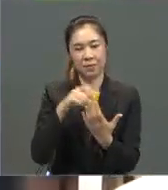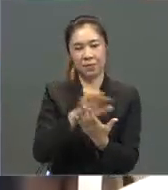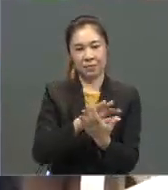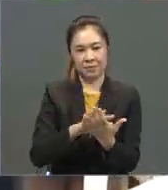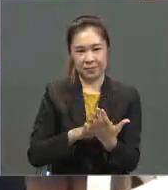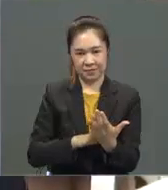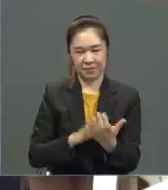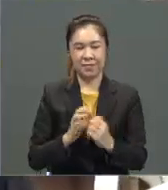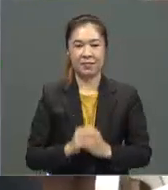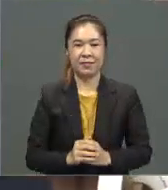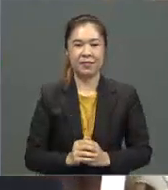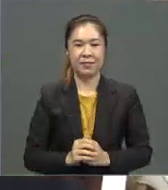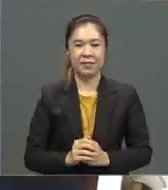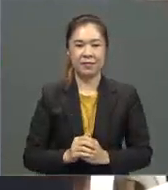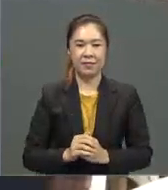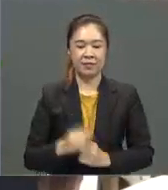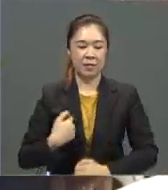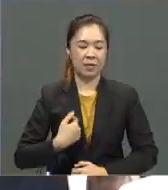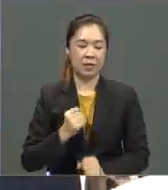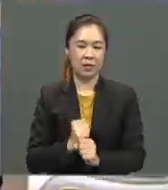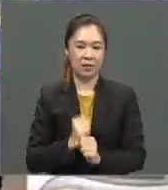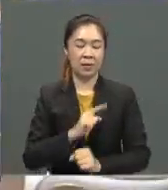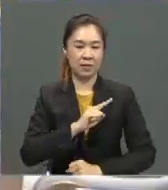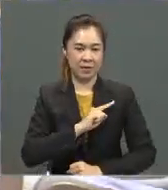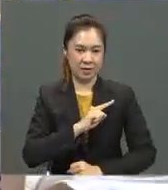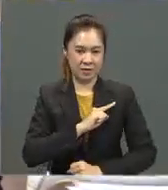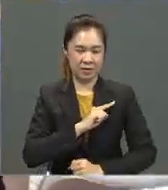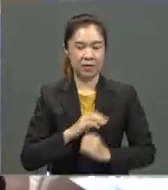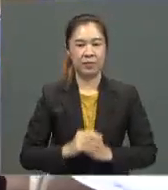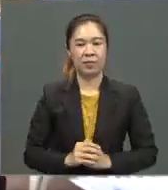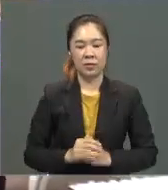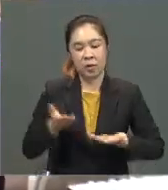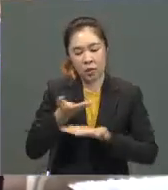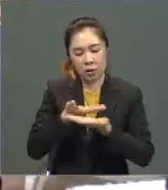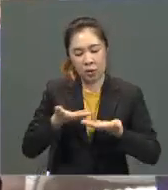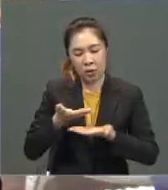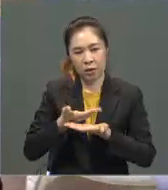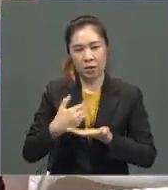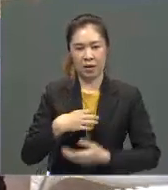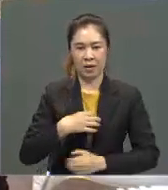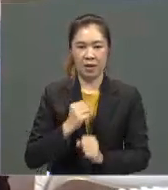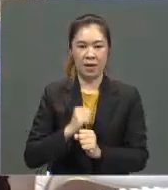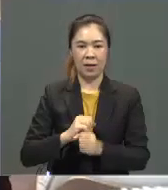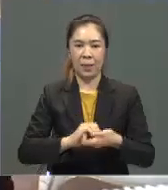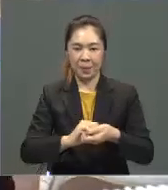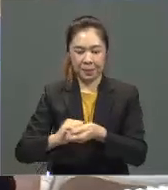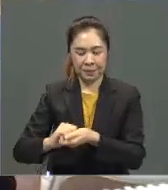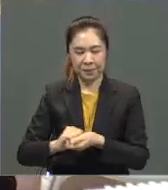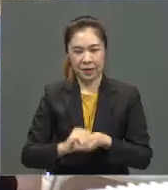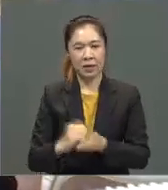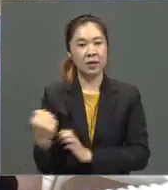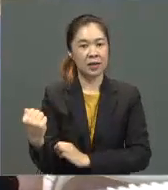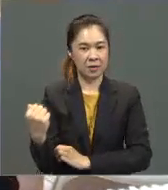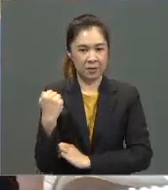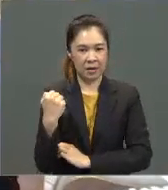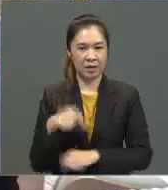ะรองนายกรัฐมนตรีในโอกาสเข้ารับหน้าที่ทูตสหรัฐเปิดเผยภายหลังการหารือนะครับว่าจะสานต่อความสัมพันธ์ระหว่างประเทศที่มีความเข้มแข็